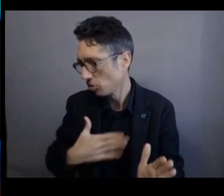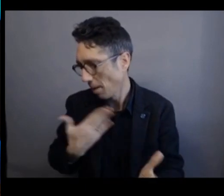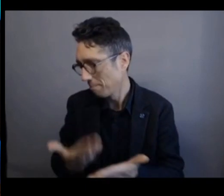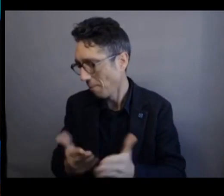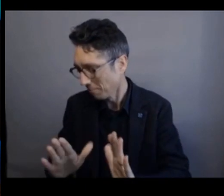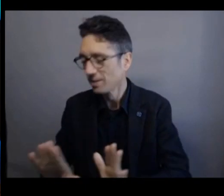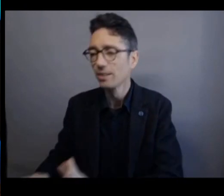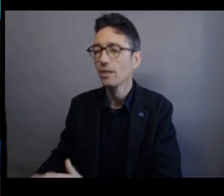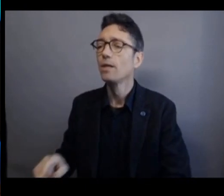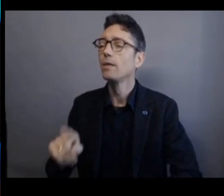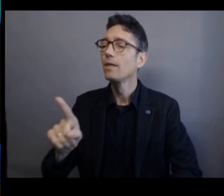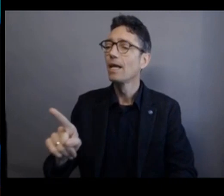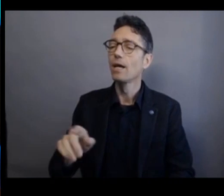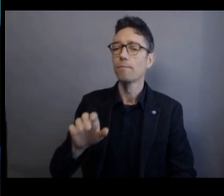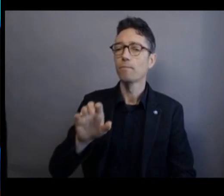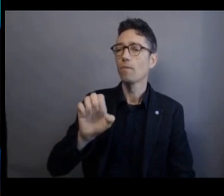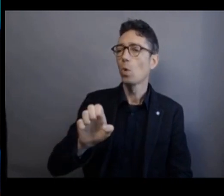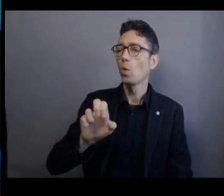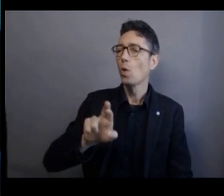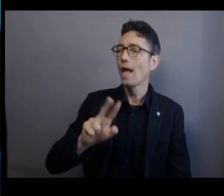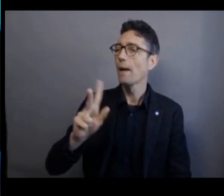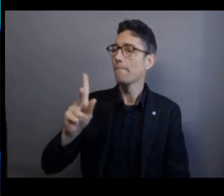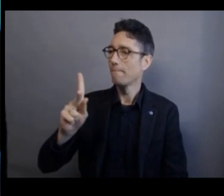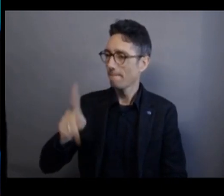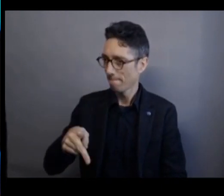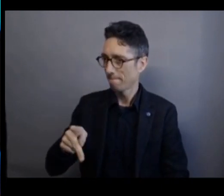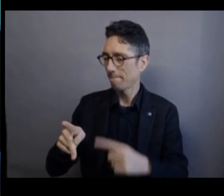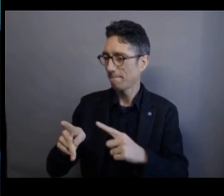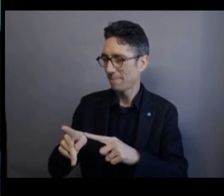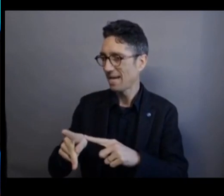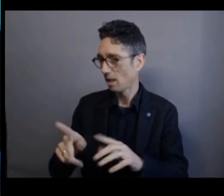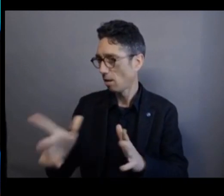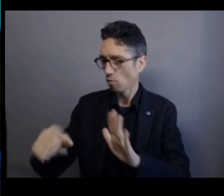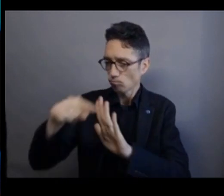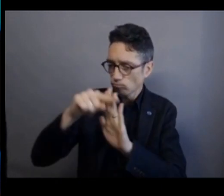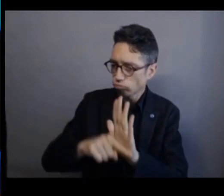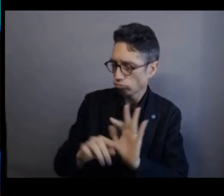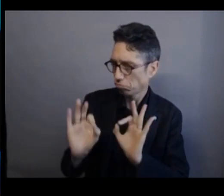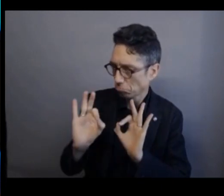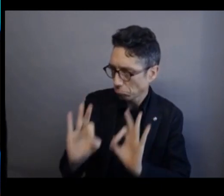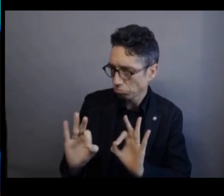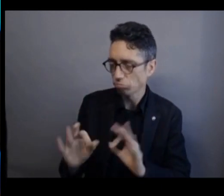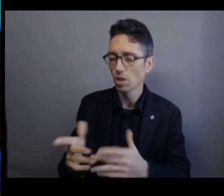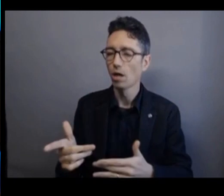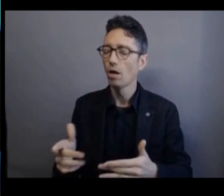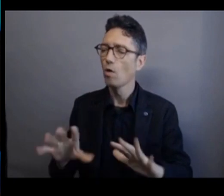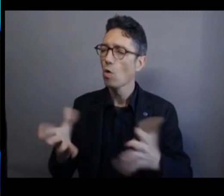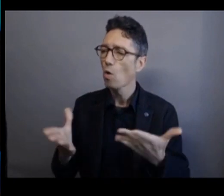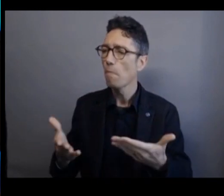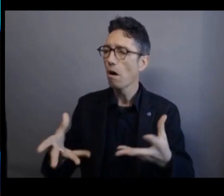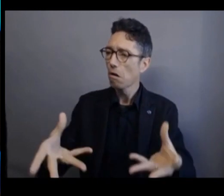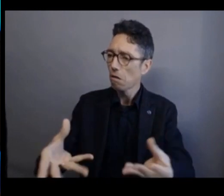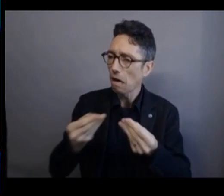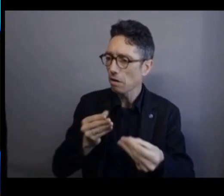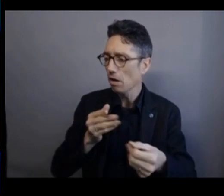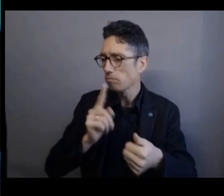les ERP, c'est quelque chose de très, très défini. La question de la standardisation des ERP, c'est à peu près dans les mœurs. La standardisation du